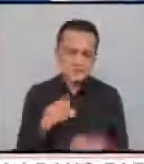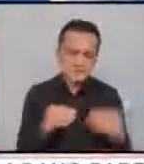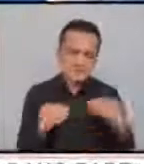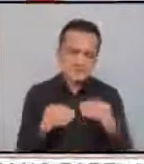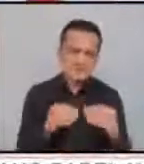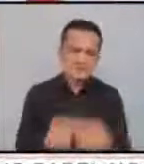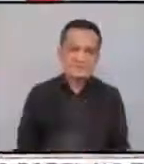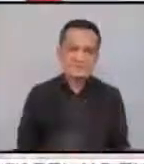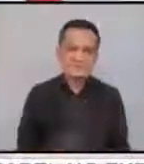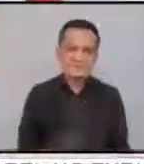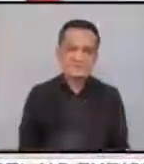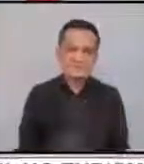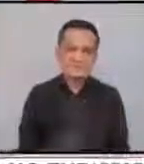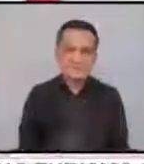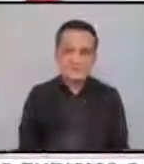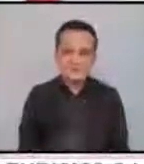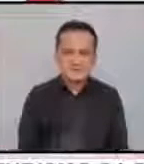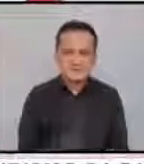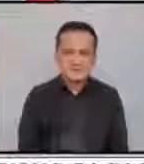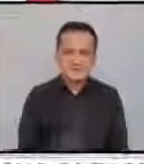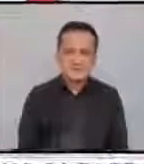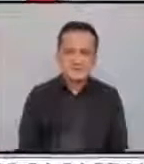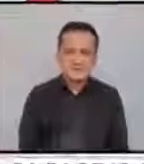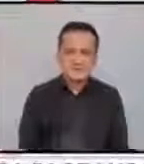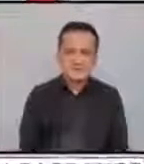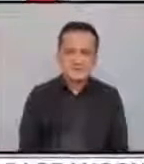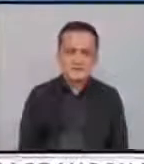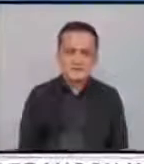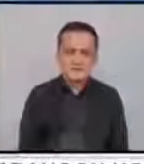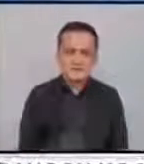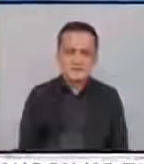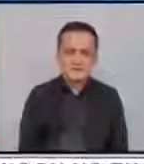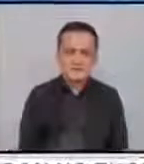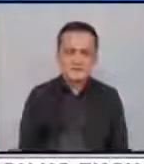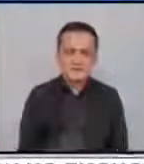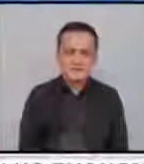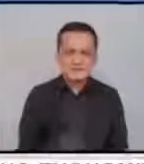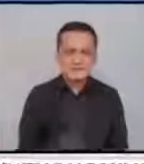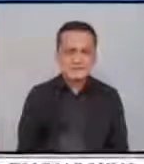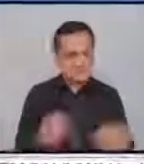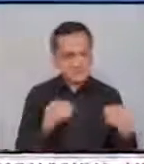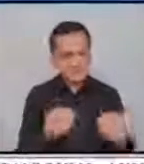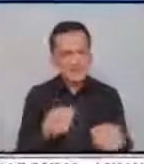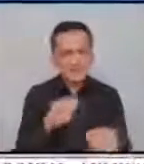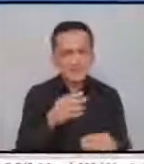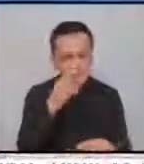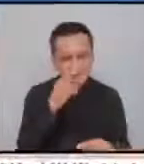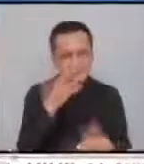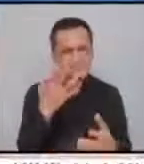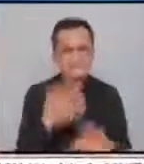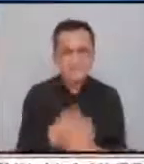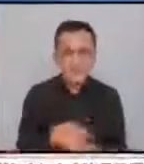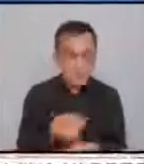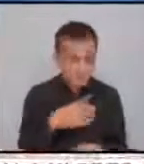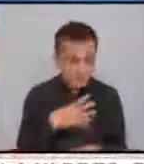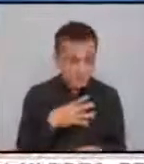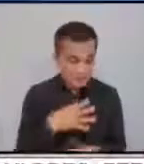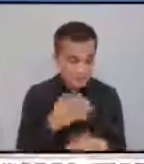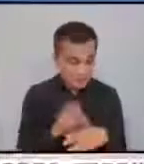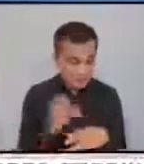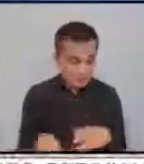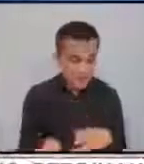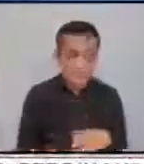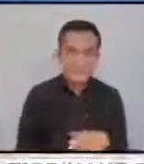Ano, sorry? Okay lang yun, selfish ka. Okay. Yan ba? Ito na mismo. Yan na po. Hintayin natin siyang mag-harden.